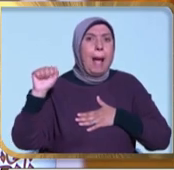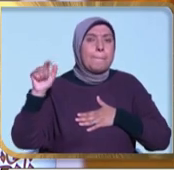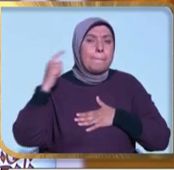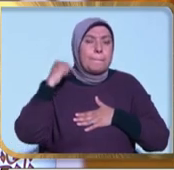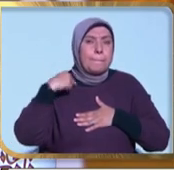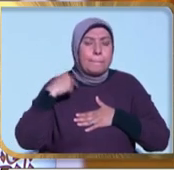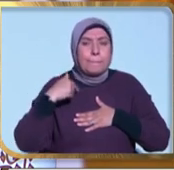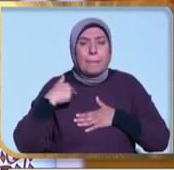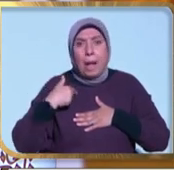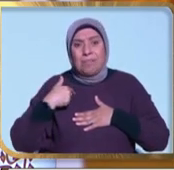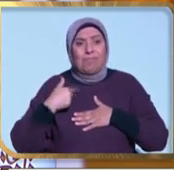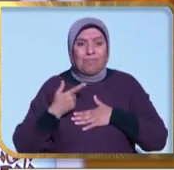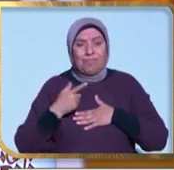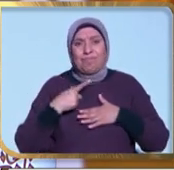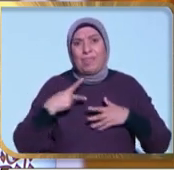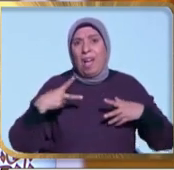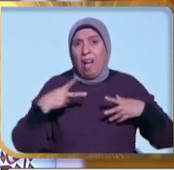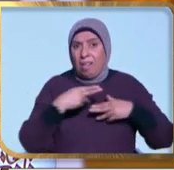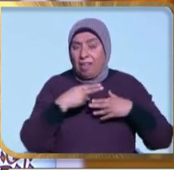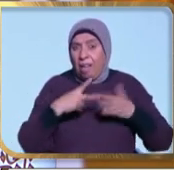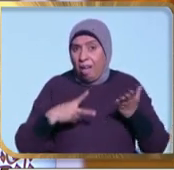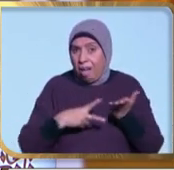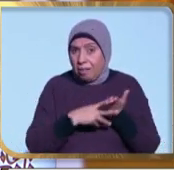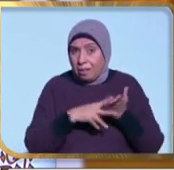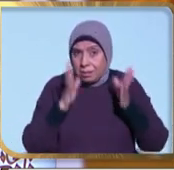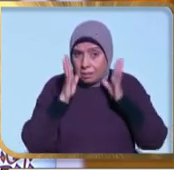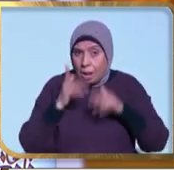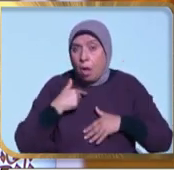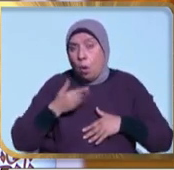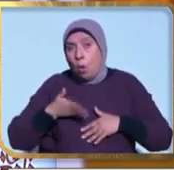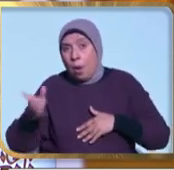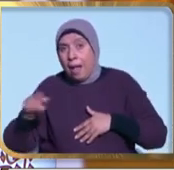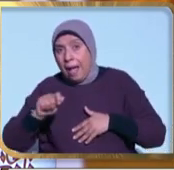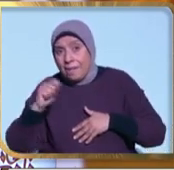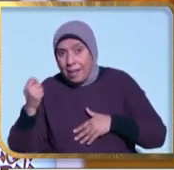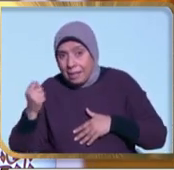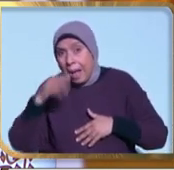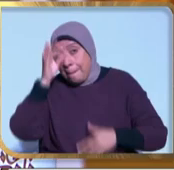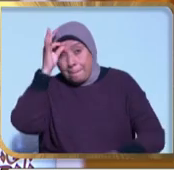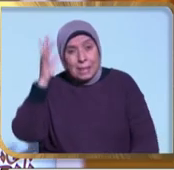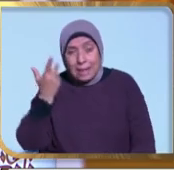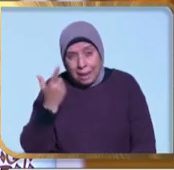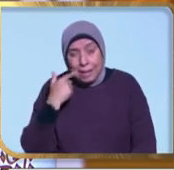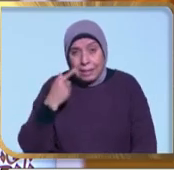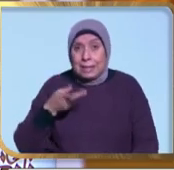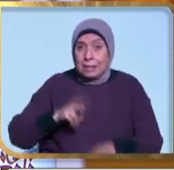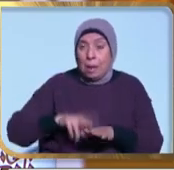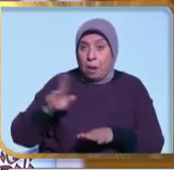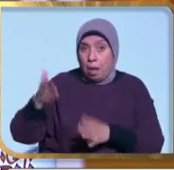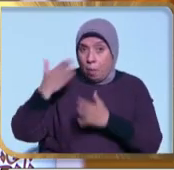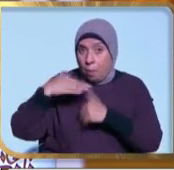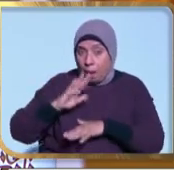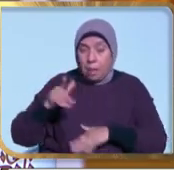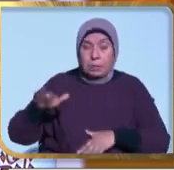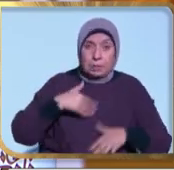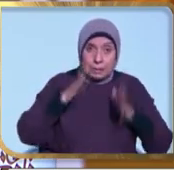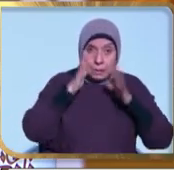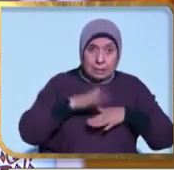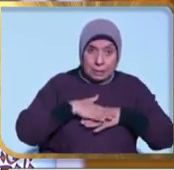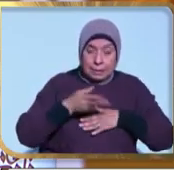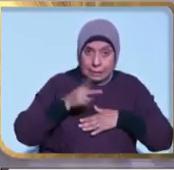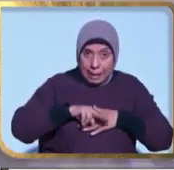وارجع ابتدي الصلاه مره اخرى الاصل المقرر انه بعد الشروع في